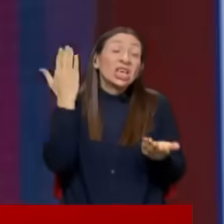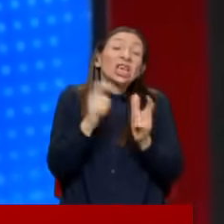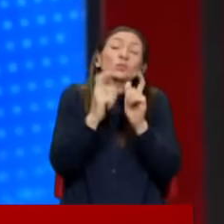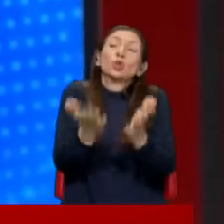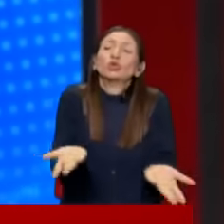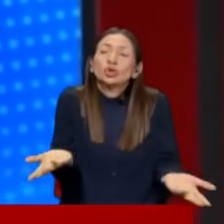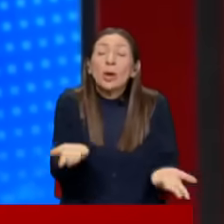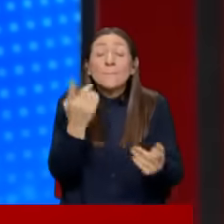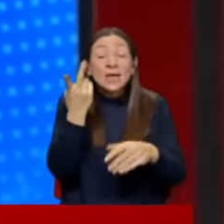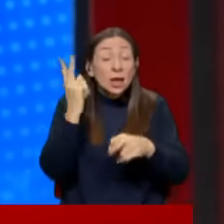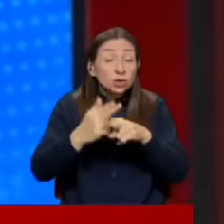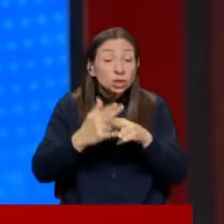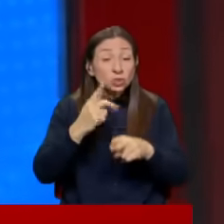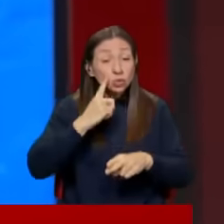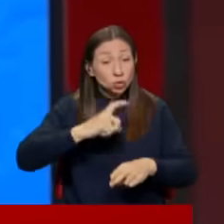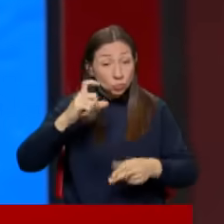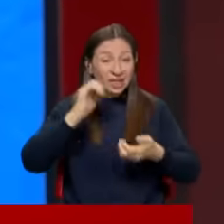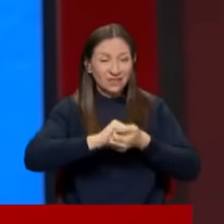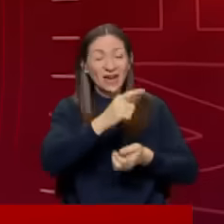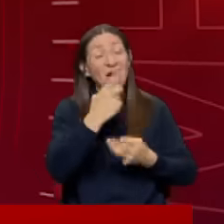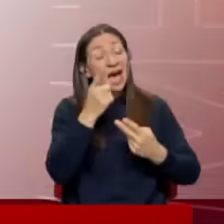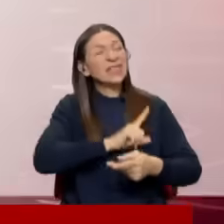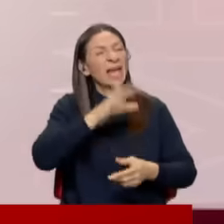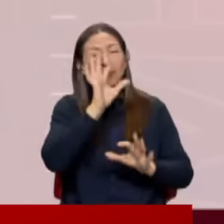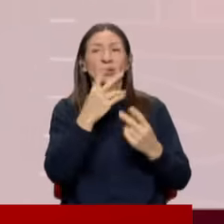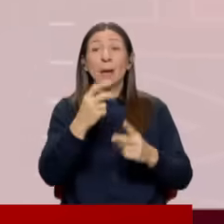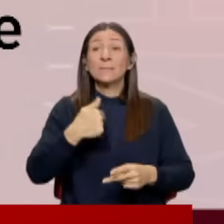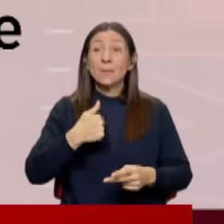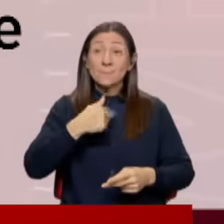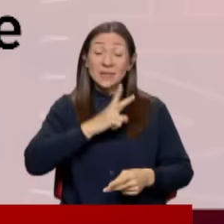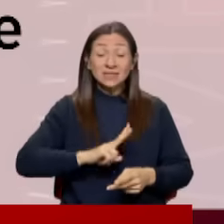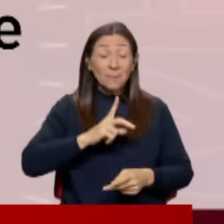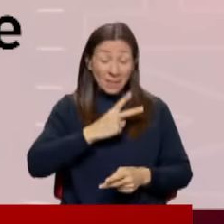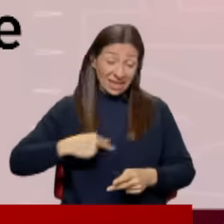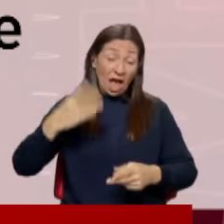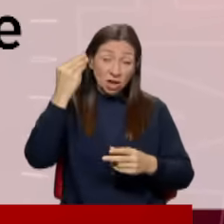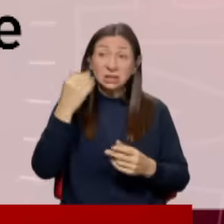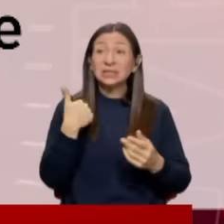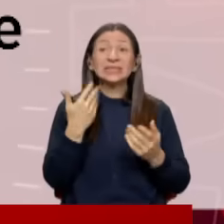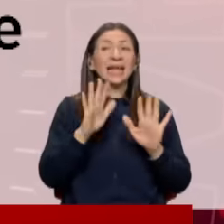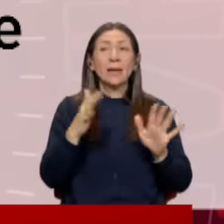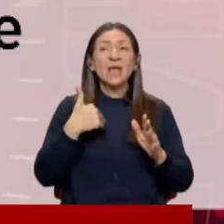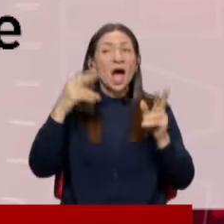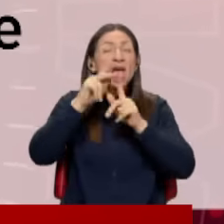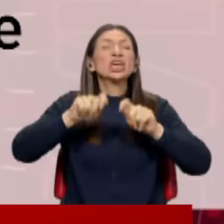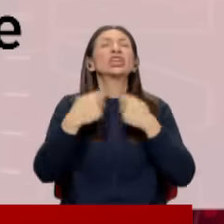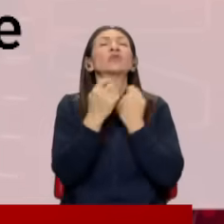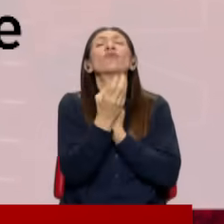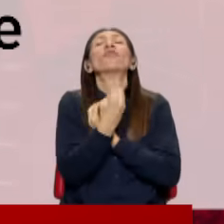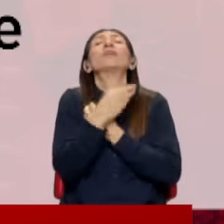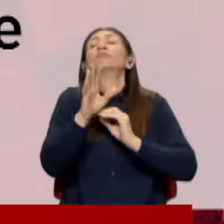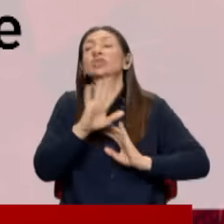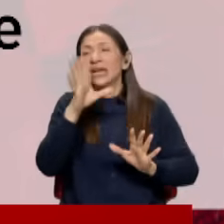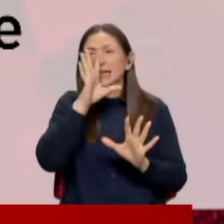ola bir an önce Cumhur İttifakı adayını açıklasın. Bizim belediyecilik anlayışımızı temsil etmeyecek, bizi hayal kırıklığına